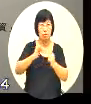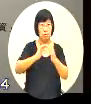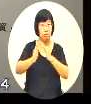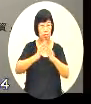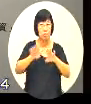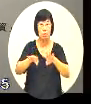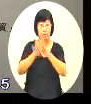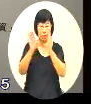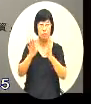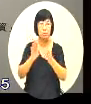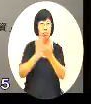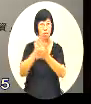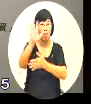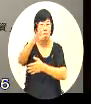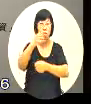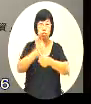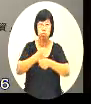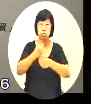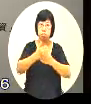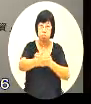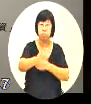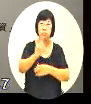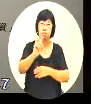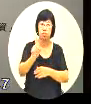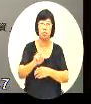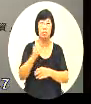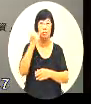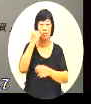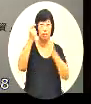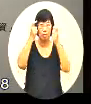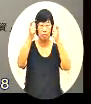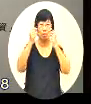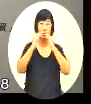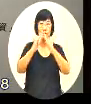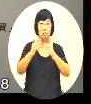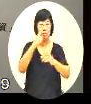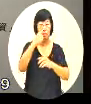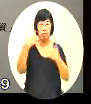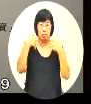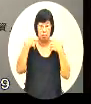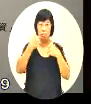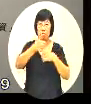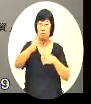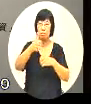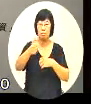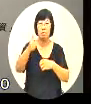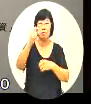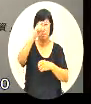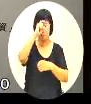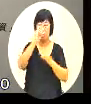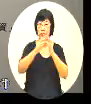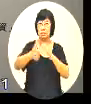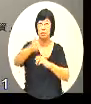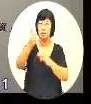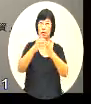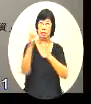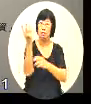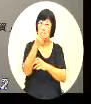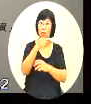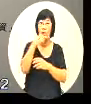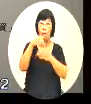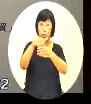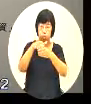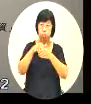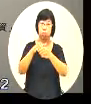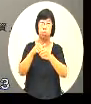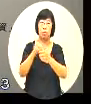来应该要做什么。我觉得站在一个高雄市议员的立场，我一定希望市长有3个红包一定要向中央